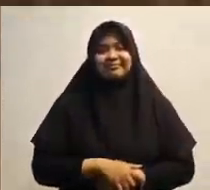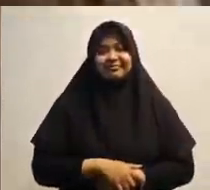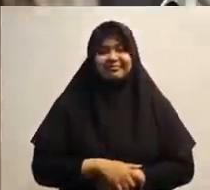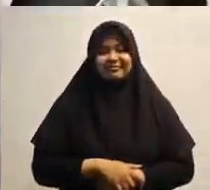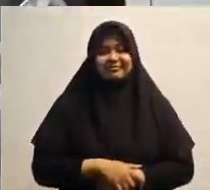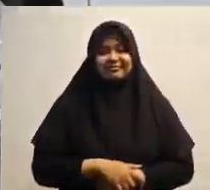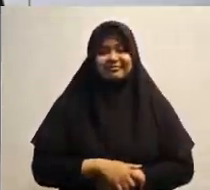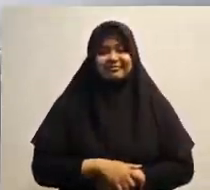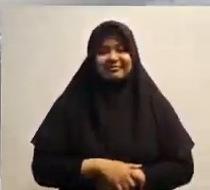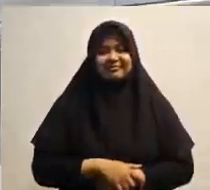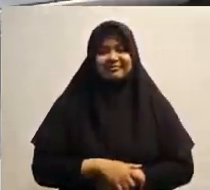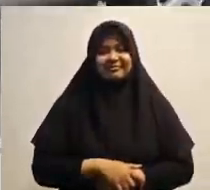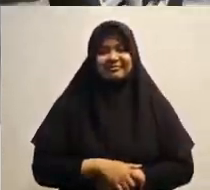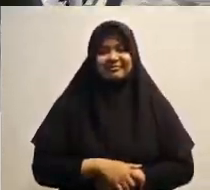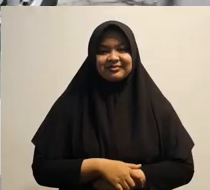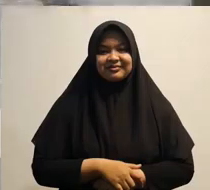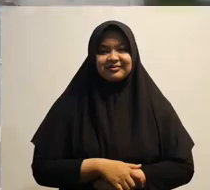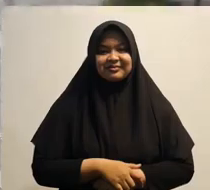Progo.